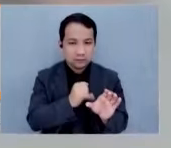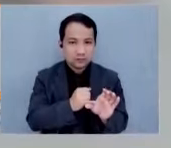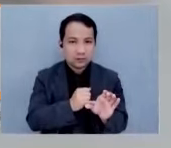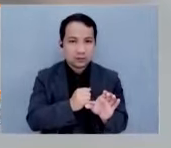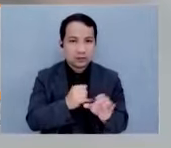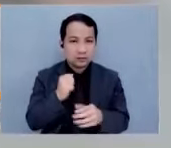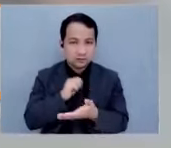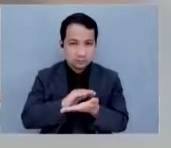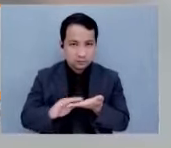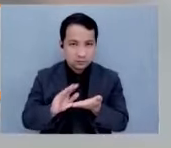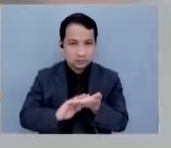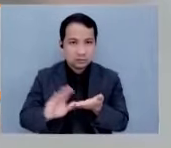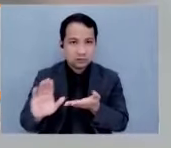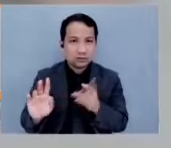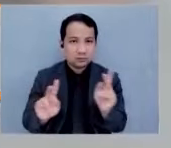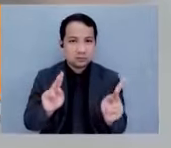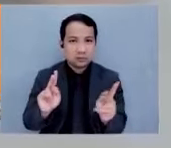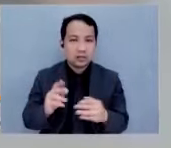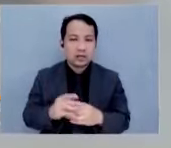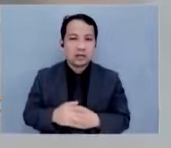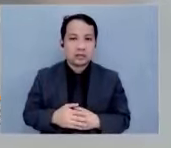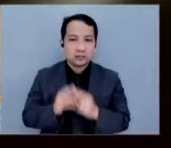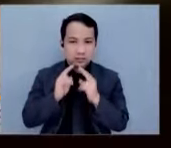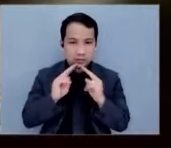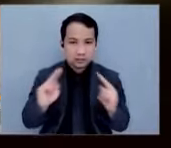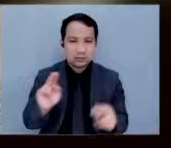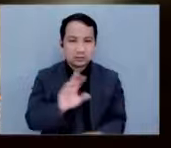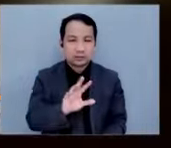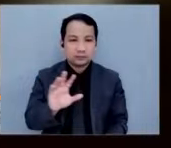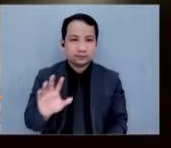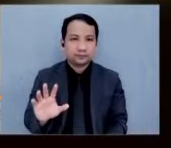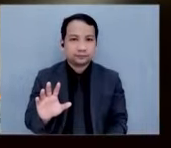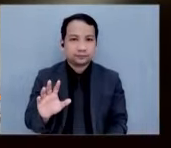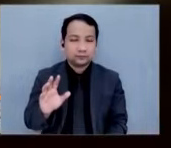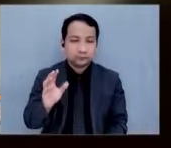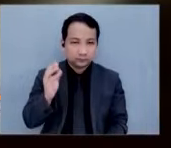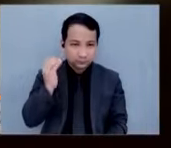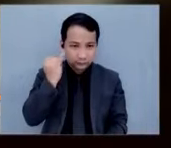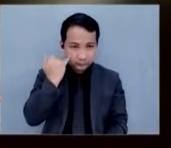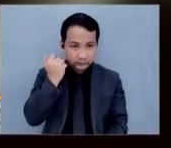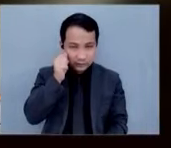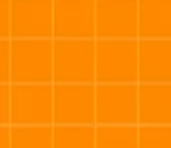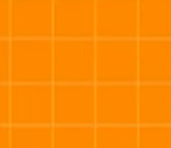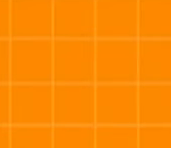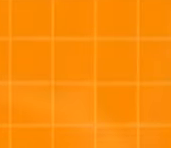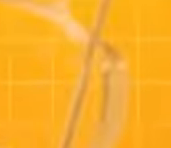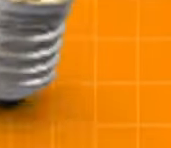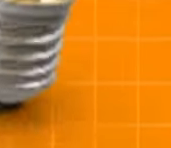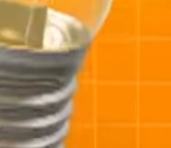siya ng mga ito. Nagbabalita mula sa frontline, John Arua, News 5.